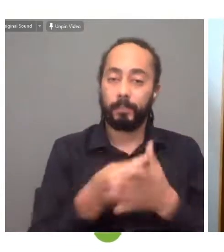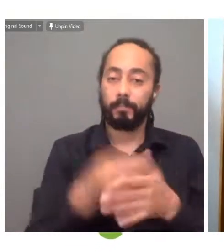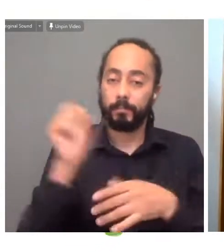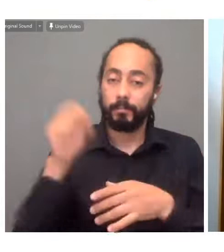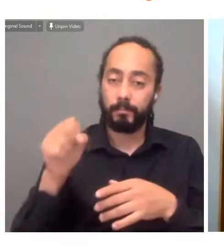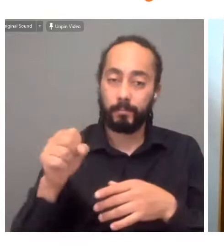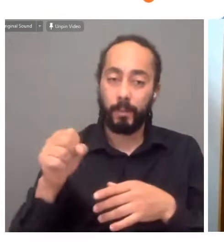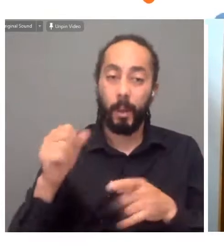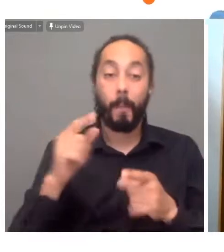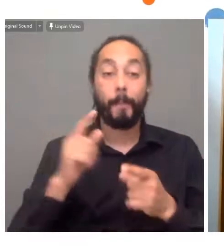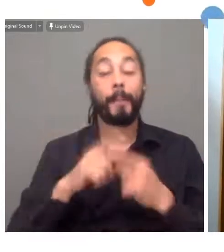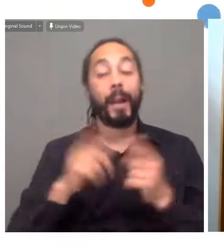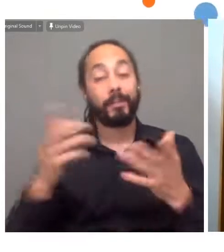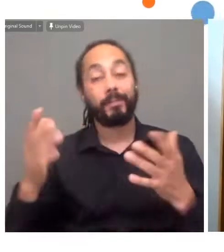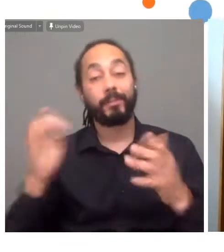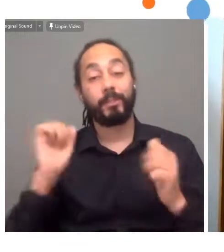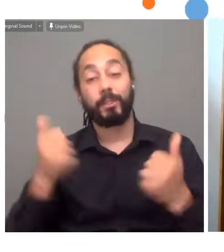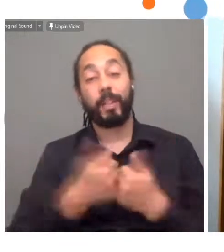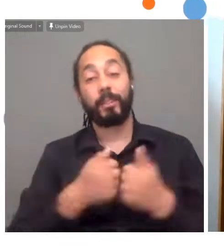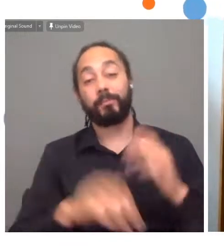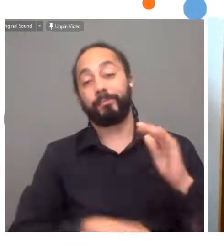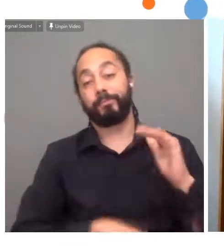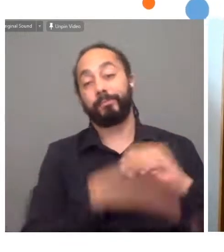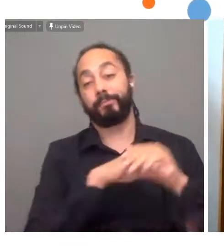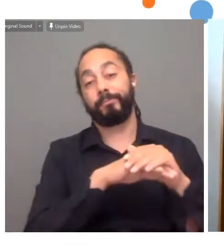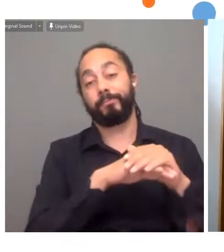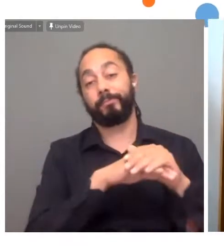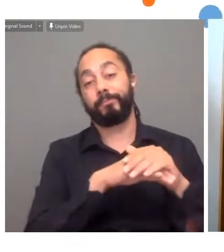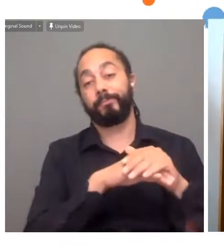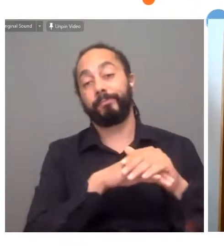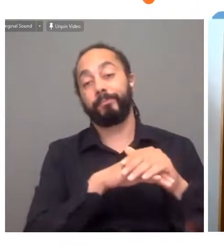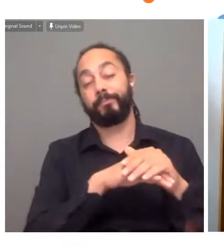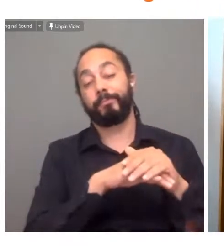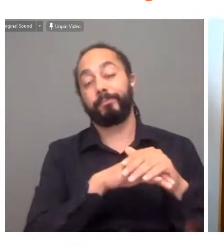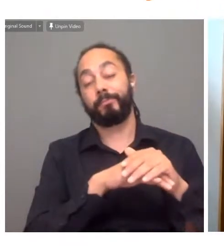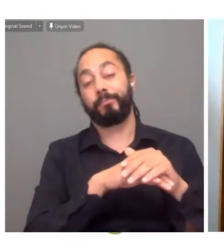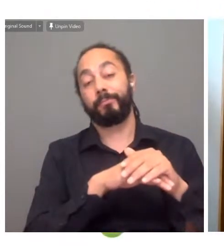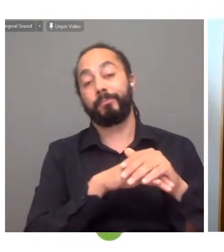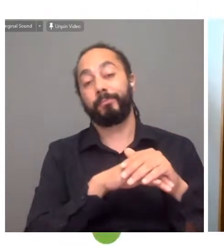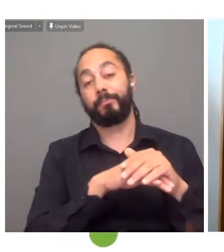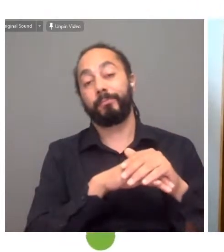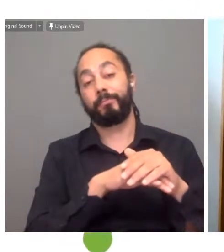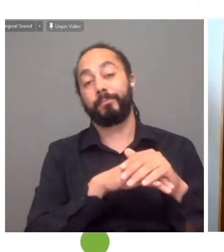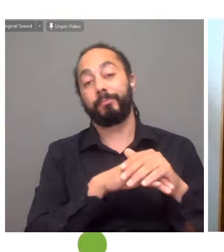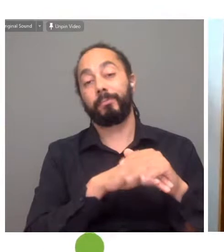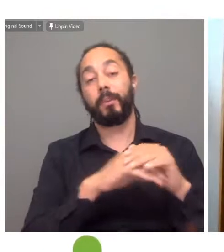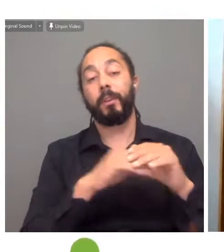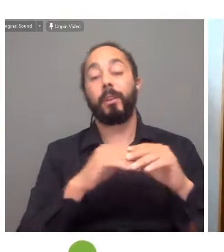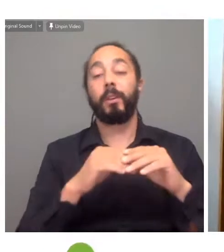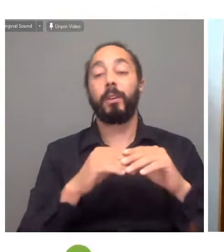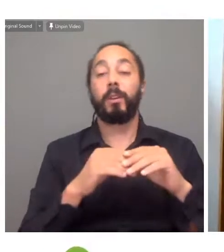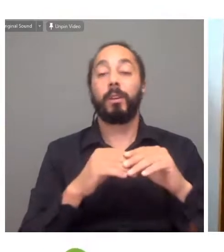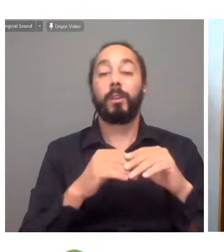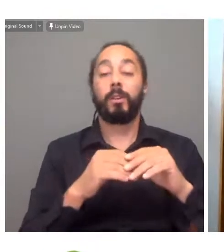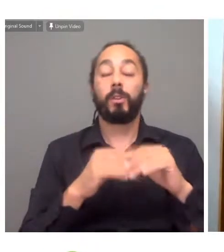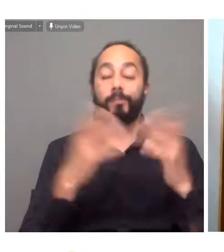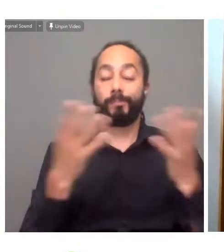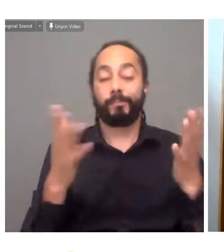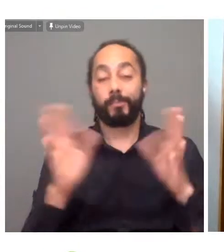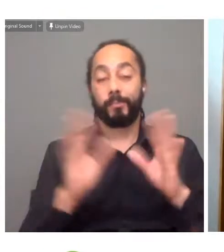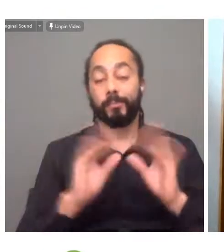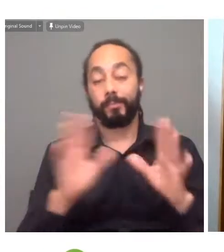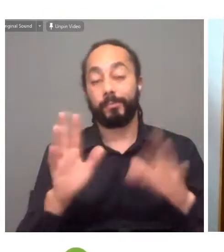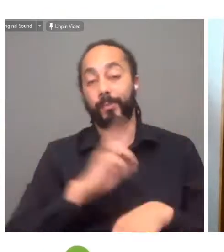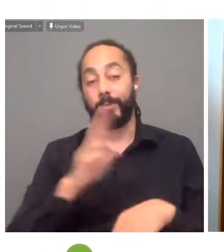essayer. L'engagement que je prends avec vous, c'est de faire tout ce qui est possible et de travailler avec l'équipe au patrimoine pour faire tout ce qui est possible